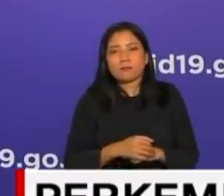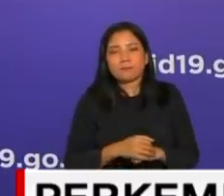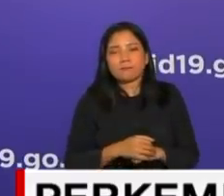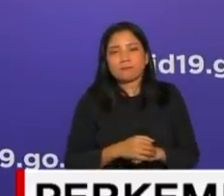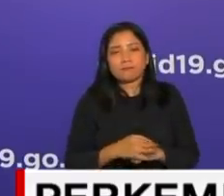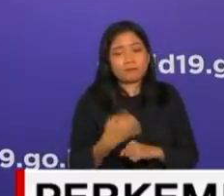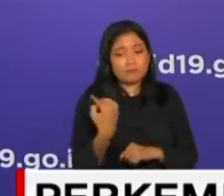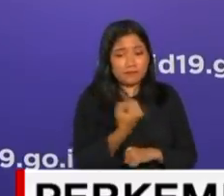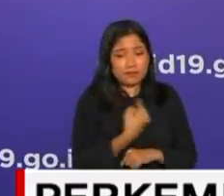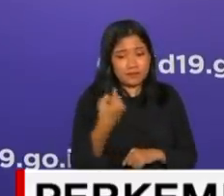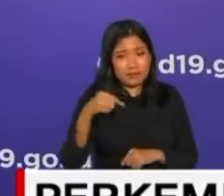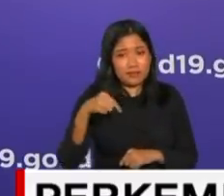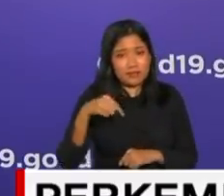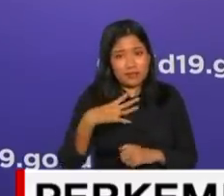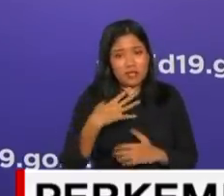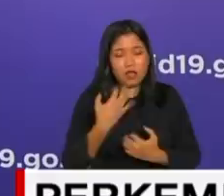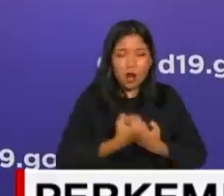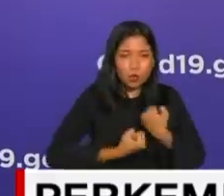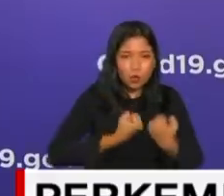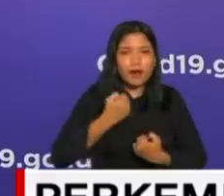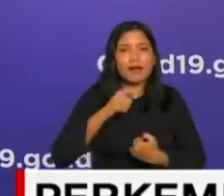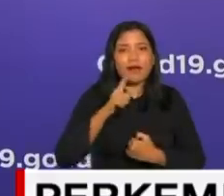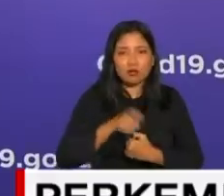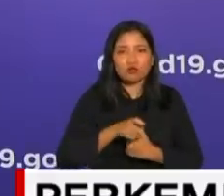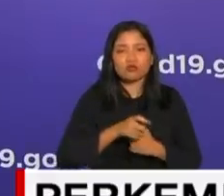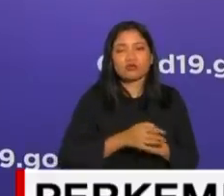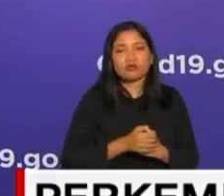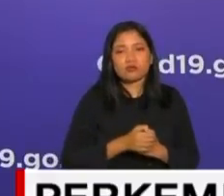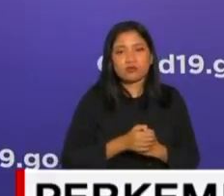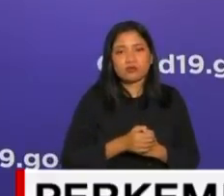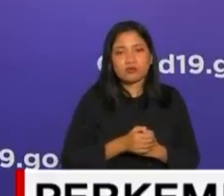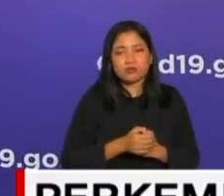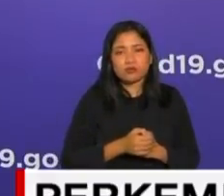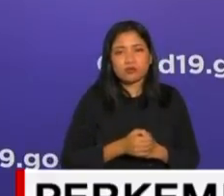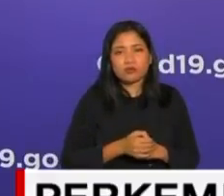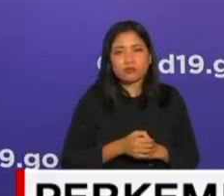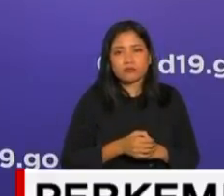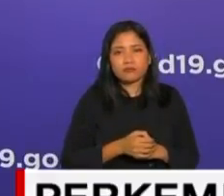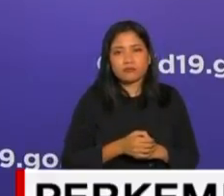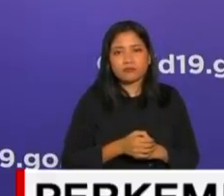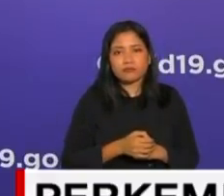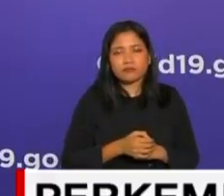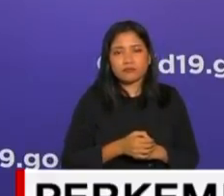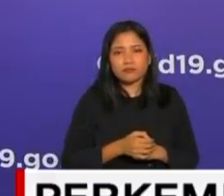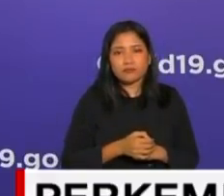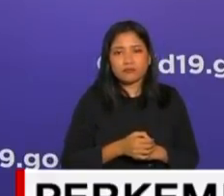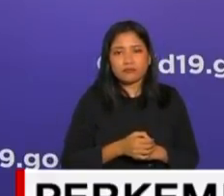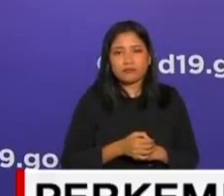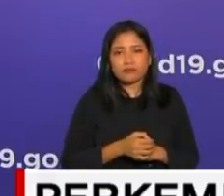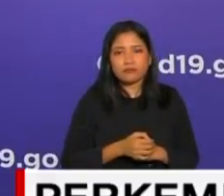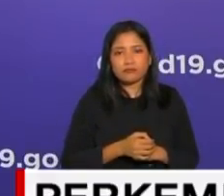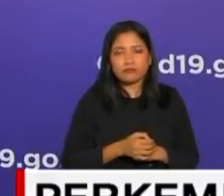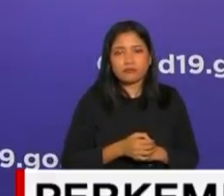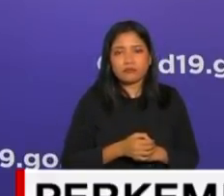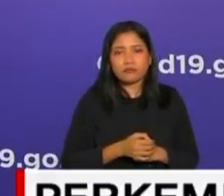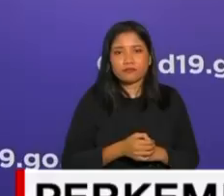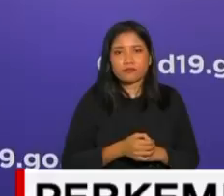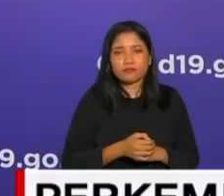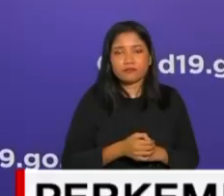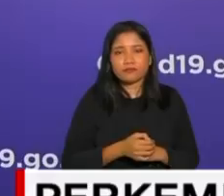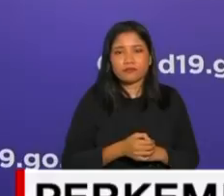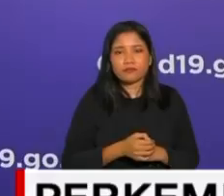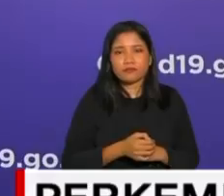kita lakukan Hai tidak ada upaya yang saat ini sedang dijalankan oleh pemerintah untuk